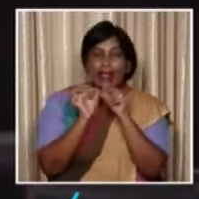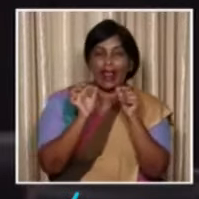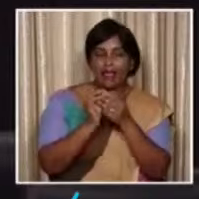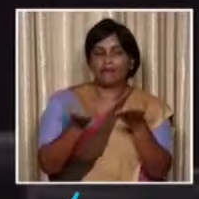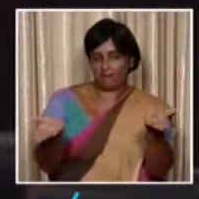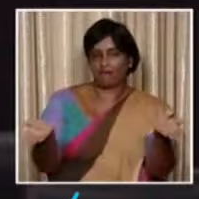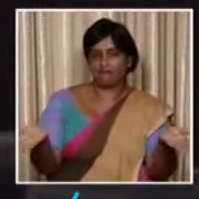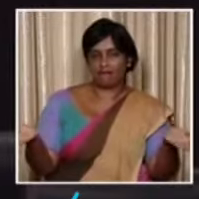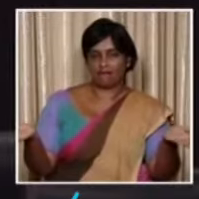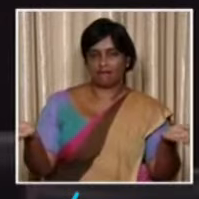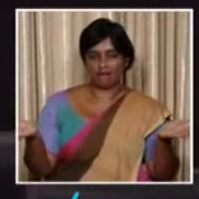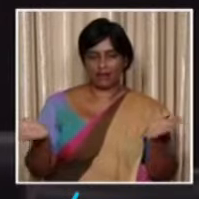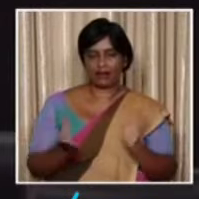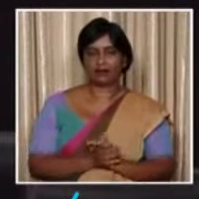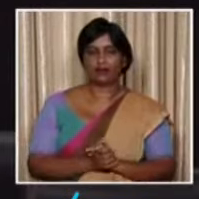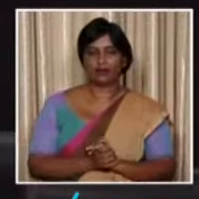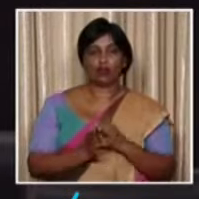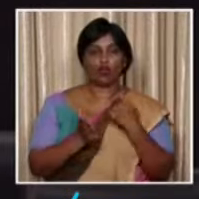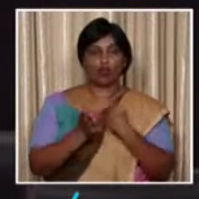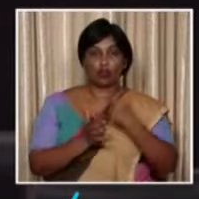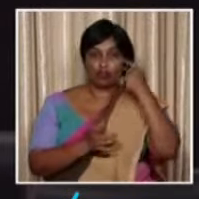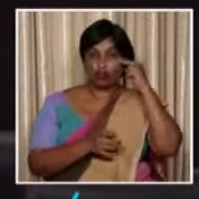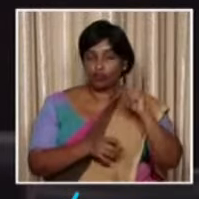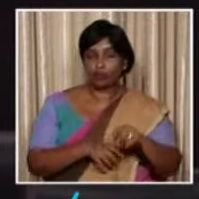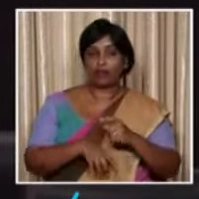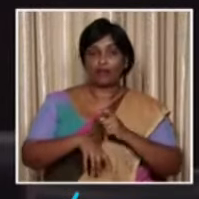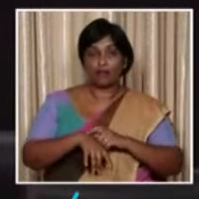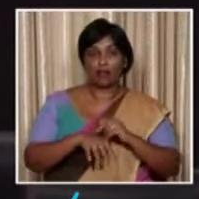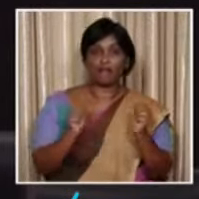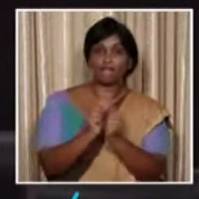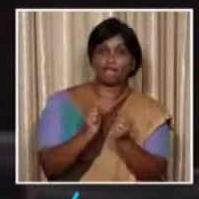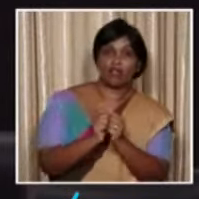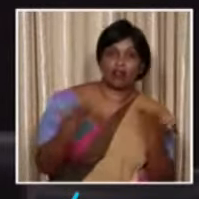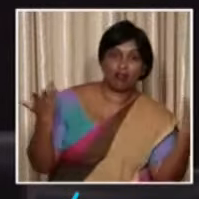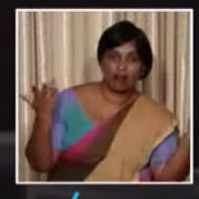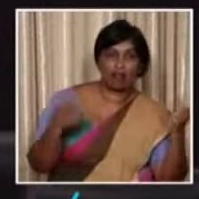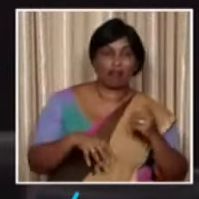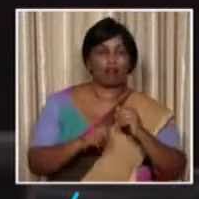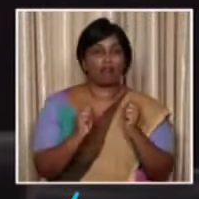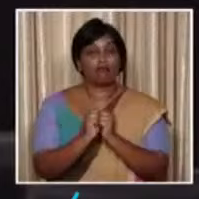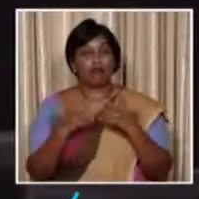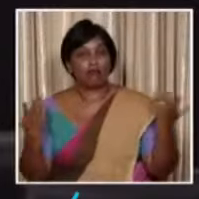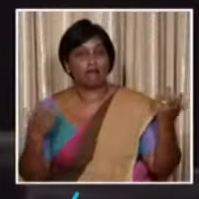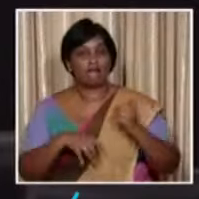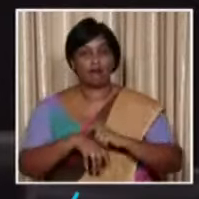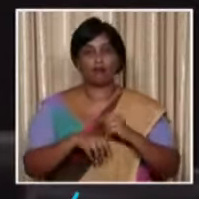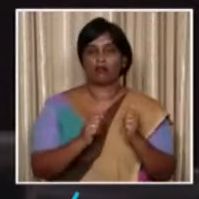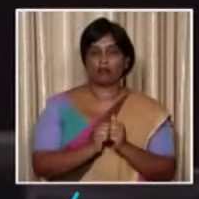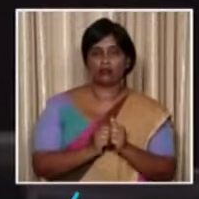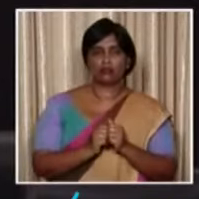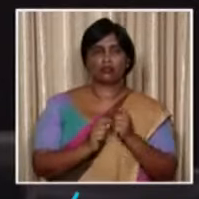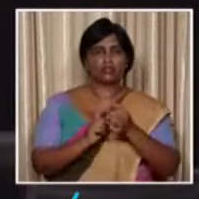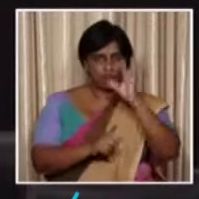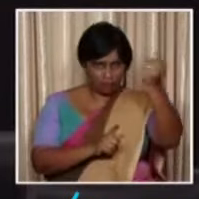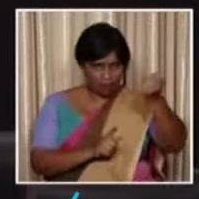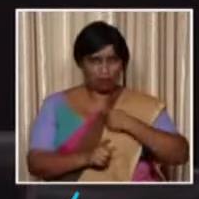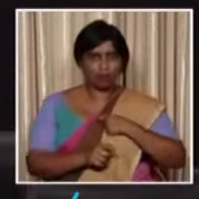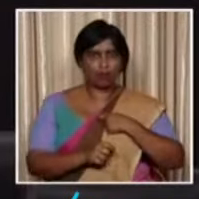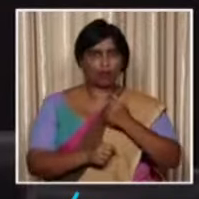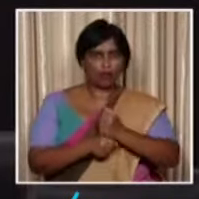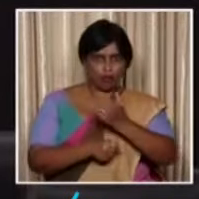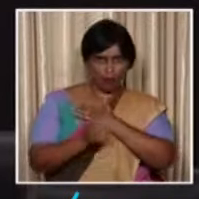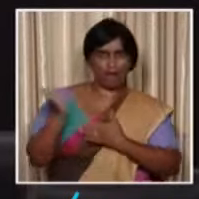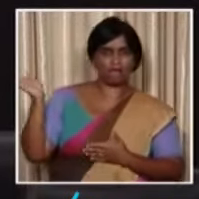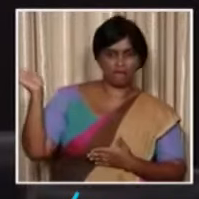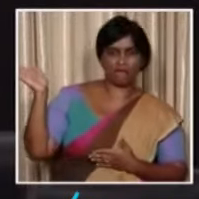කීකි රොෂාන් වෙලාකට වැඩ කරන්නේ නැහැ කිව්වා වැඩ කරේ නැහැ කිව්වා මට එතුමා කියන්නේ එතුමා ලංකාවේ